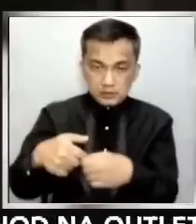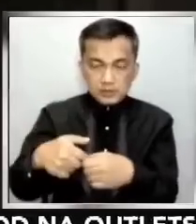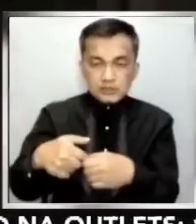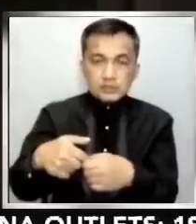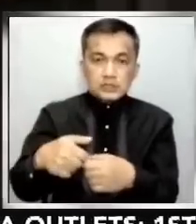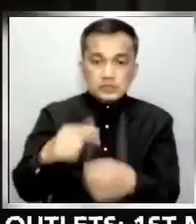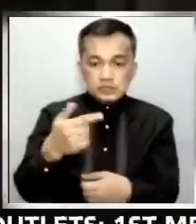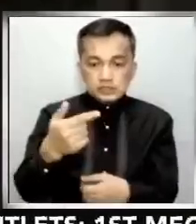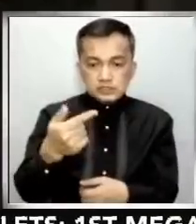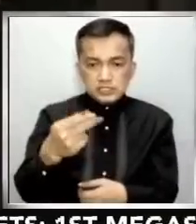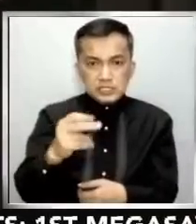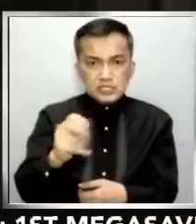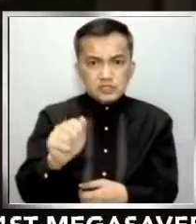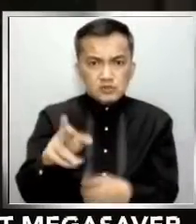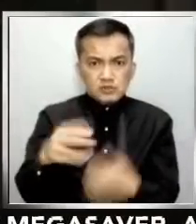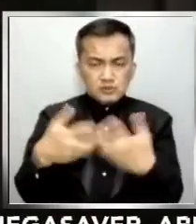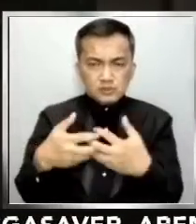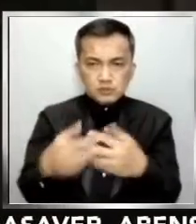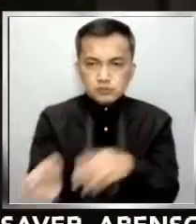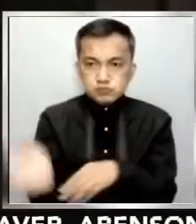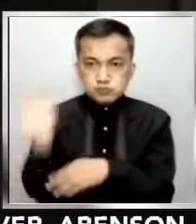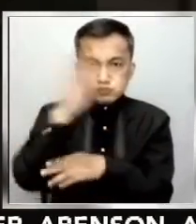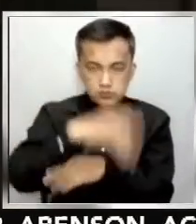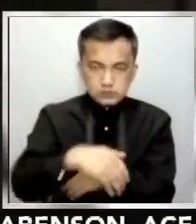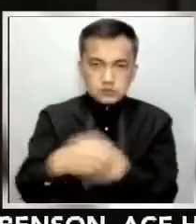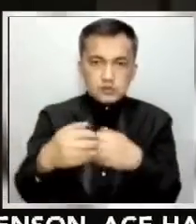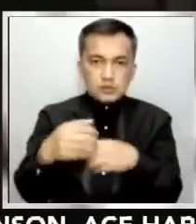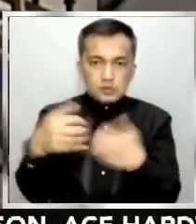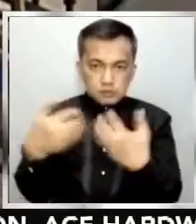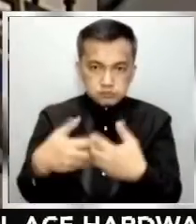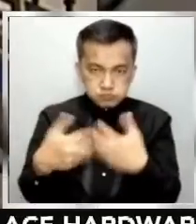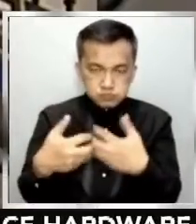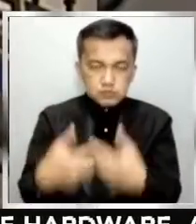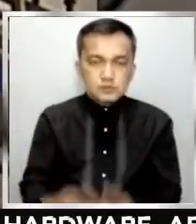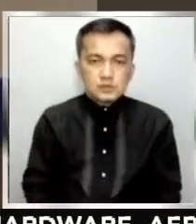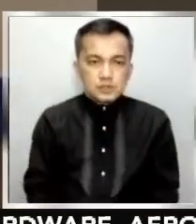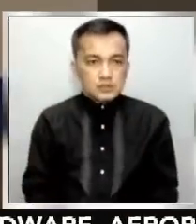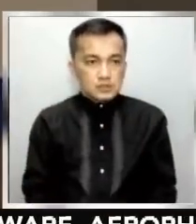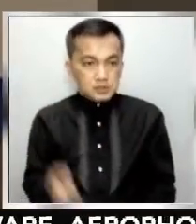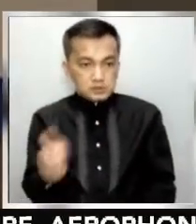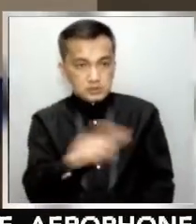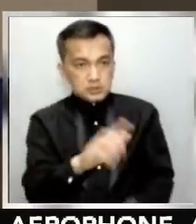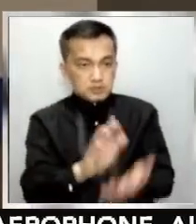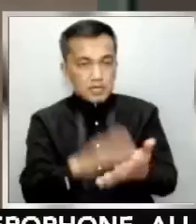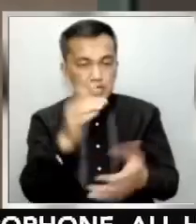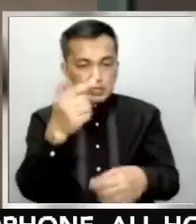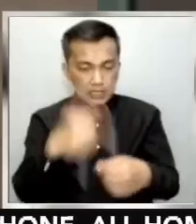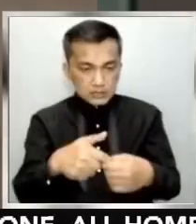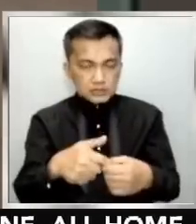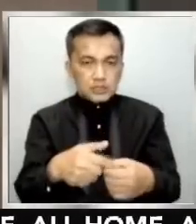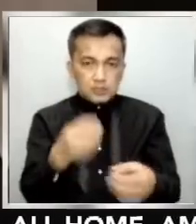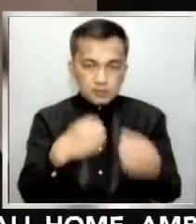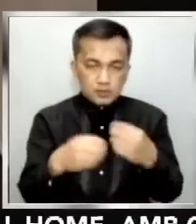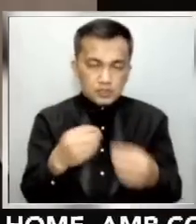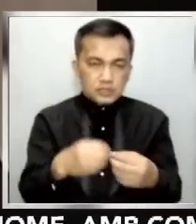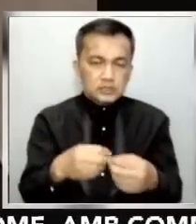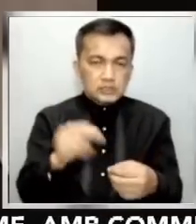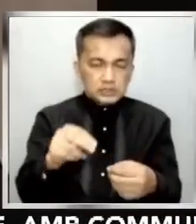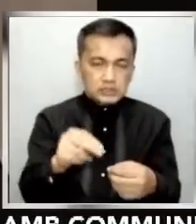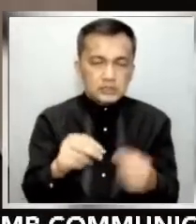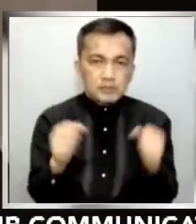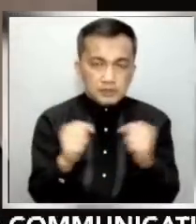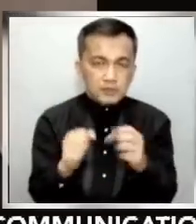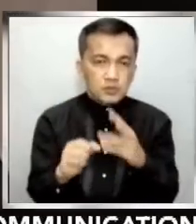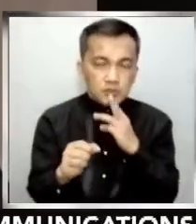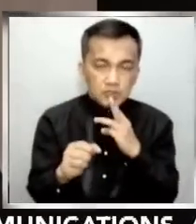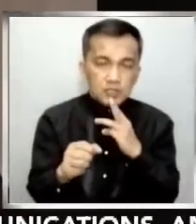halos maghapon. Ay, mahal ang gasolina eh. Ang aming pagkain, kailangan namin malamig na tubig, malamig na soft